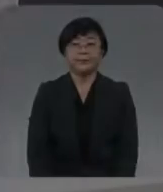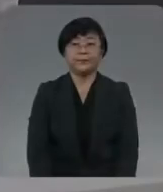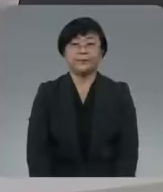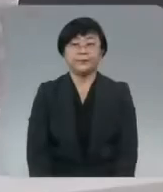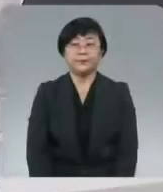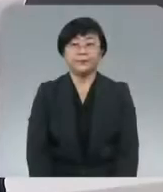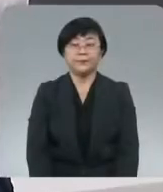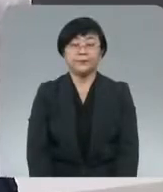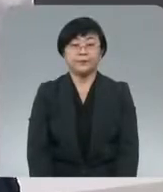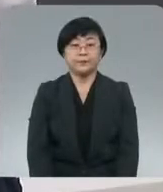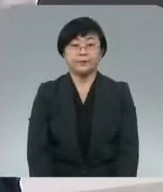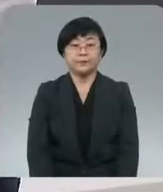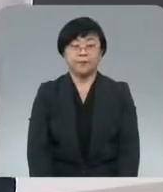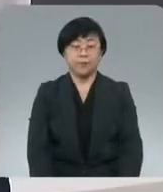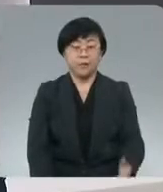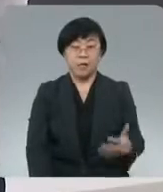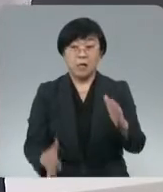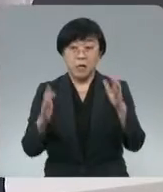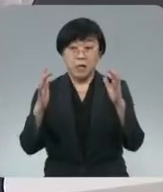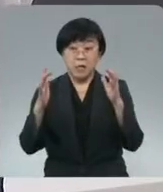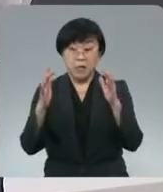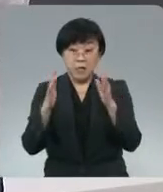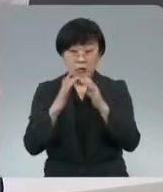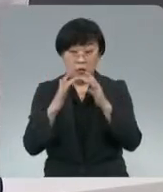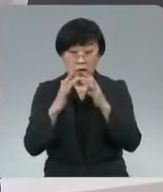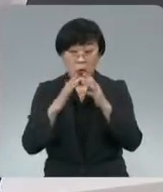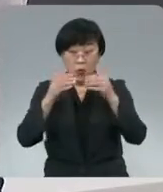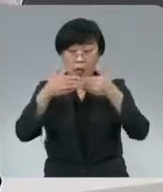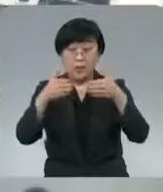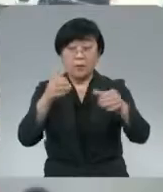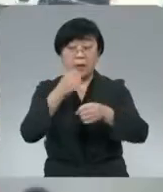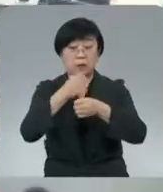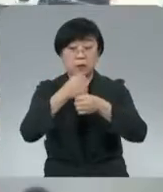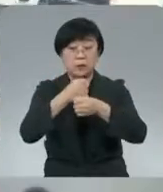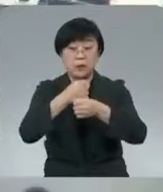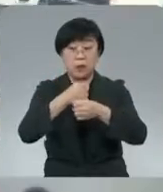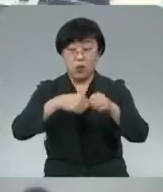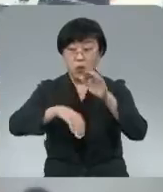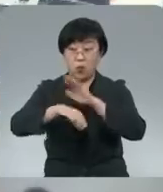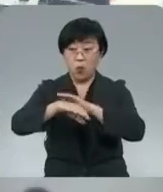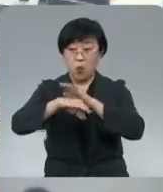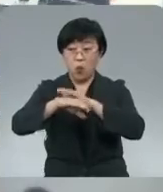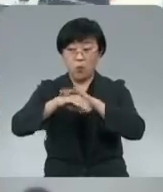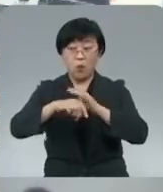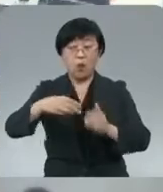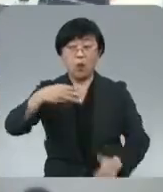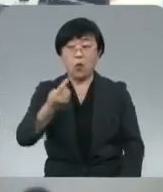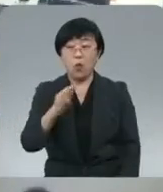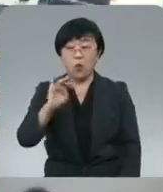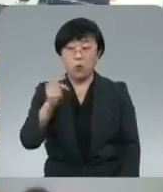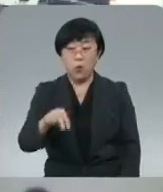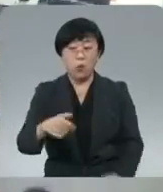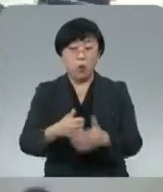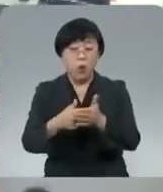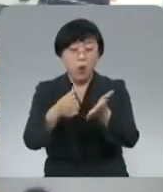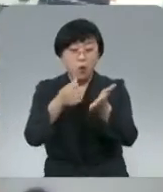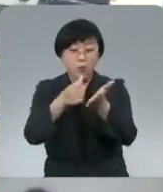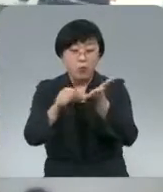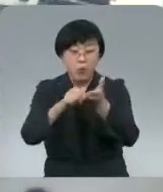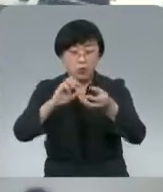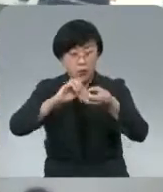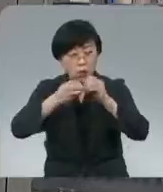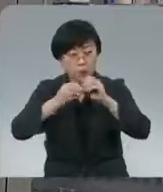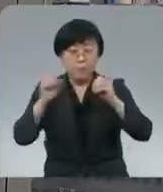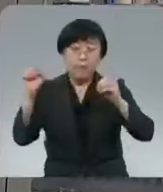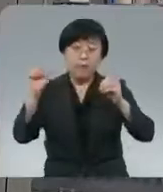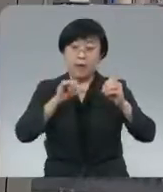di berbagai Kecelakaan terjadi secara berturut-turut di lokasi industri dalam beberapa waktu belakangan teknologi digital Twin atau teknologi